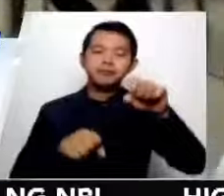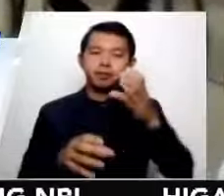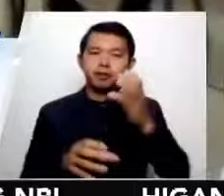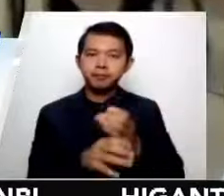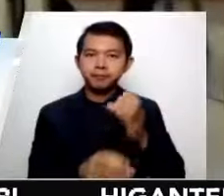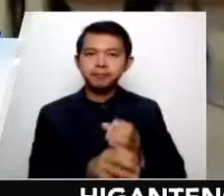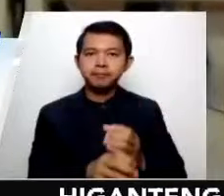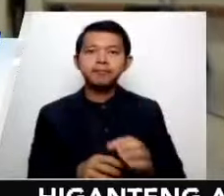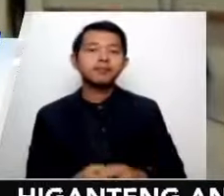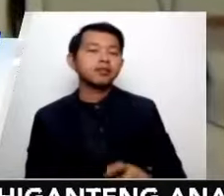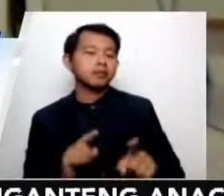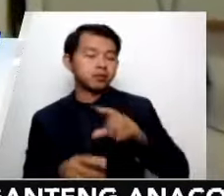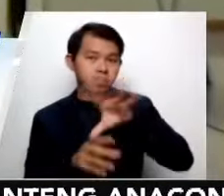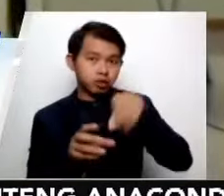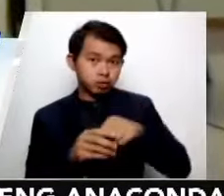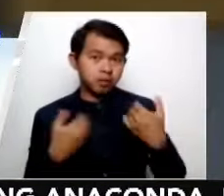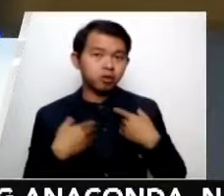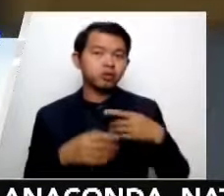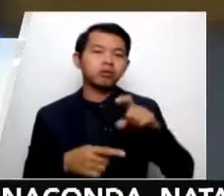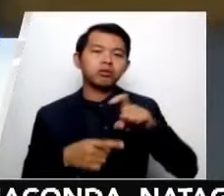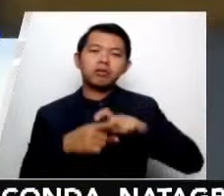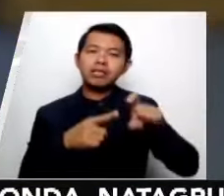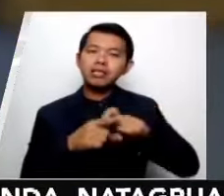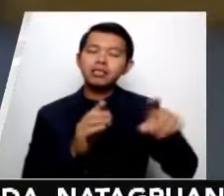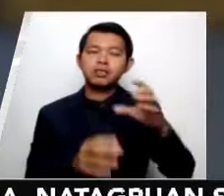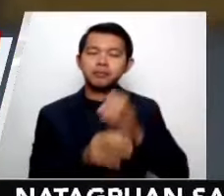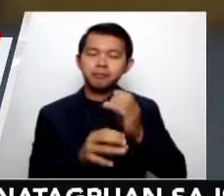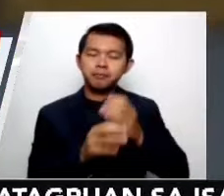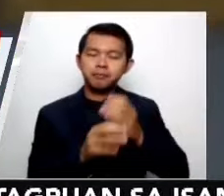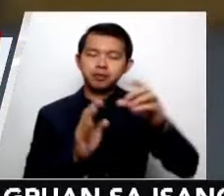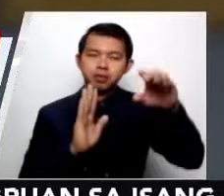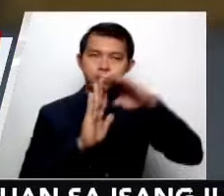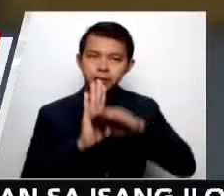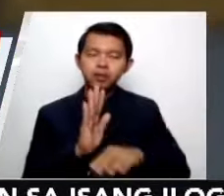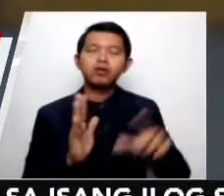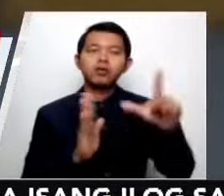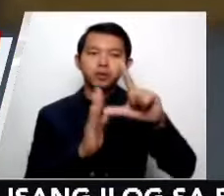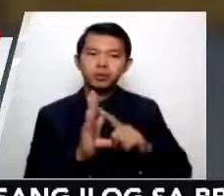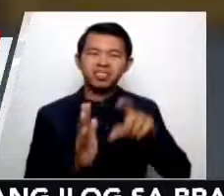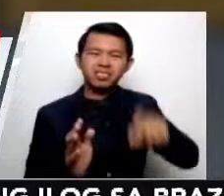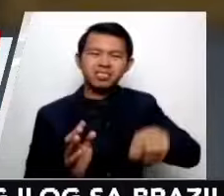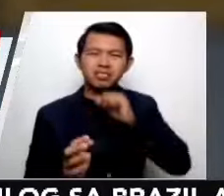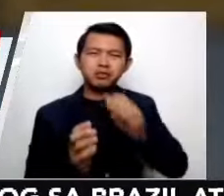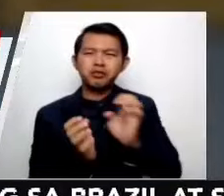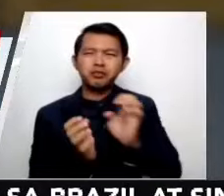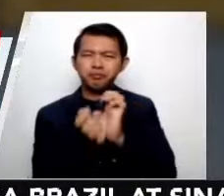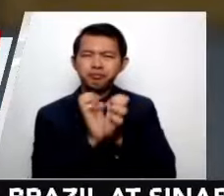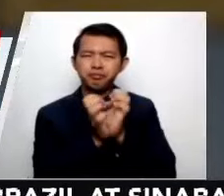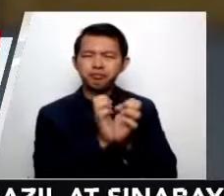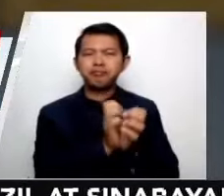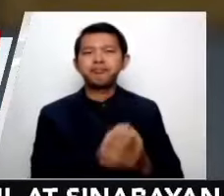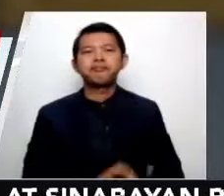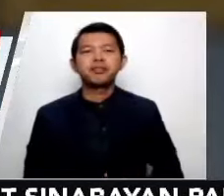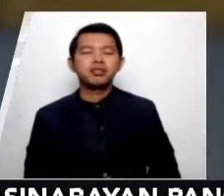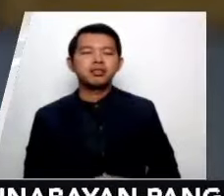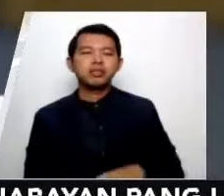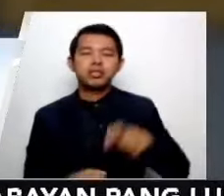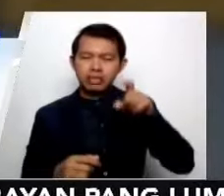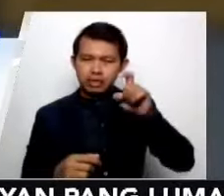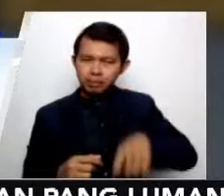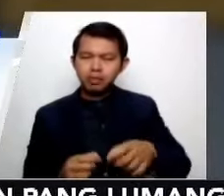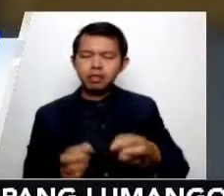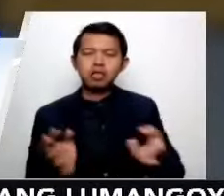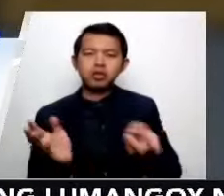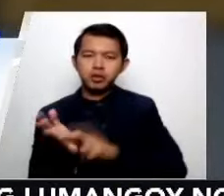Vehicle Act na di na kailangang amendahan. Talagang mandato ng LTO itong pagre-rehistro ng mga sasakyan. At kabilang